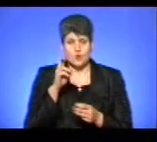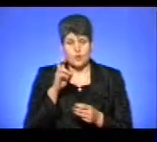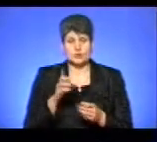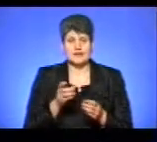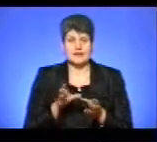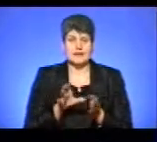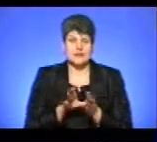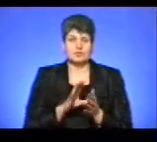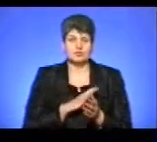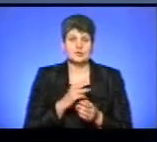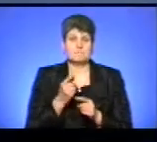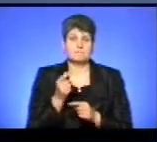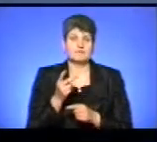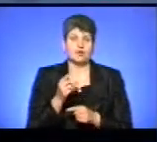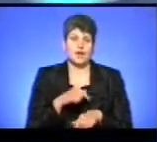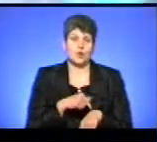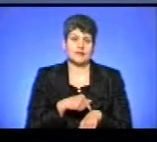тривали 1,5 години.